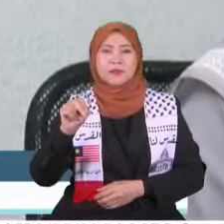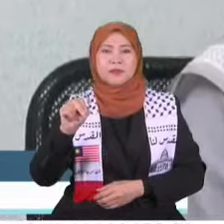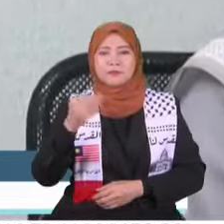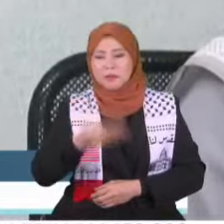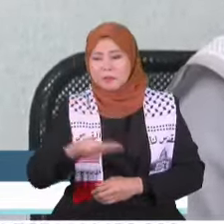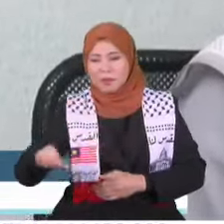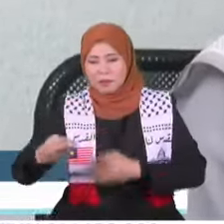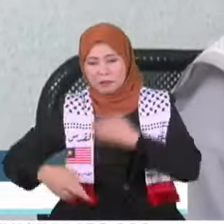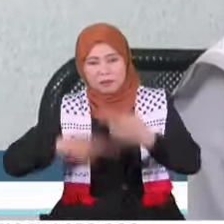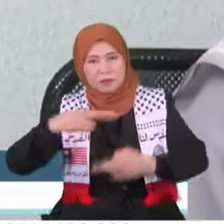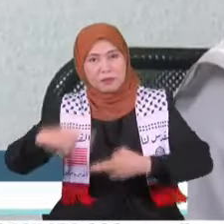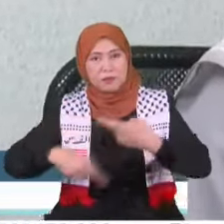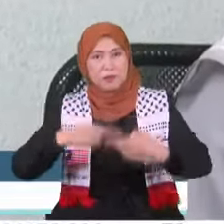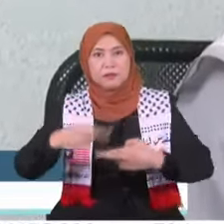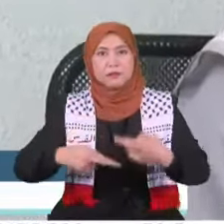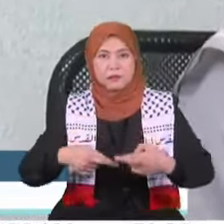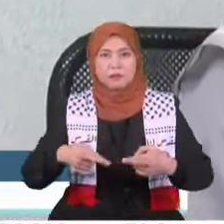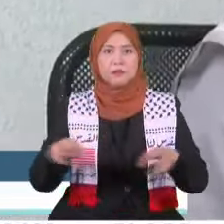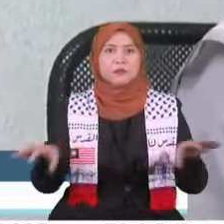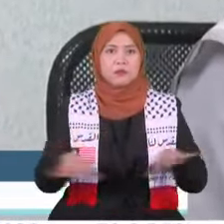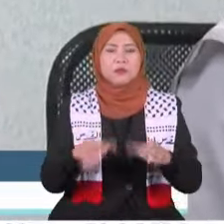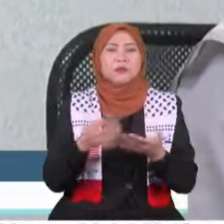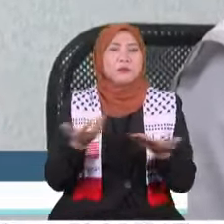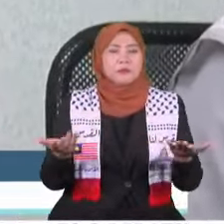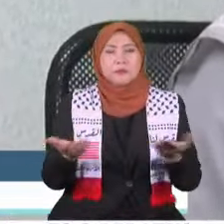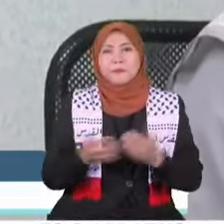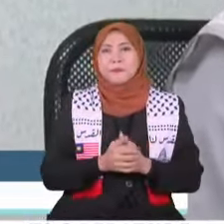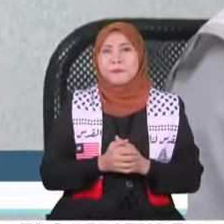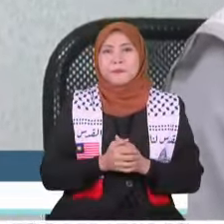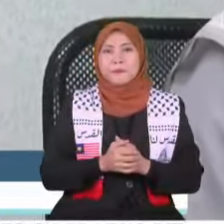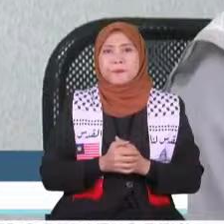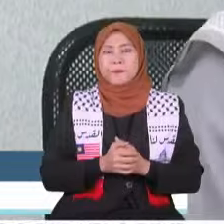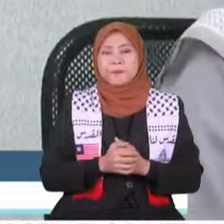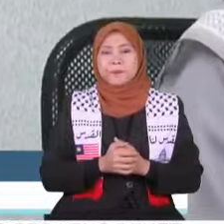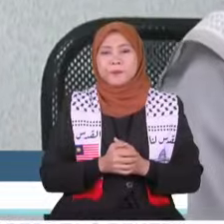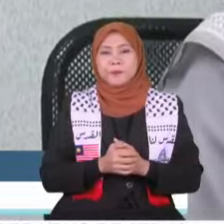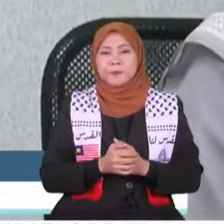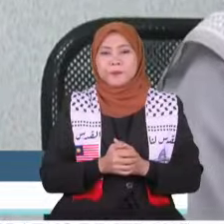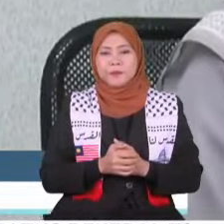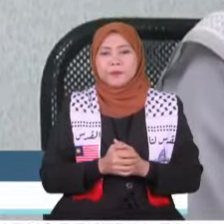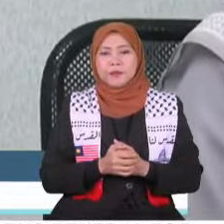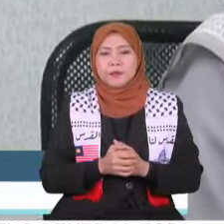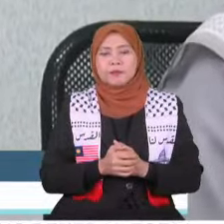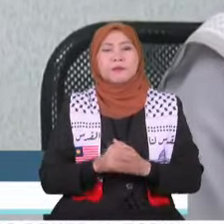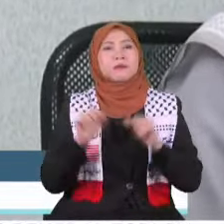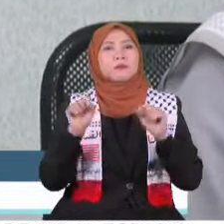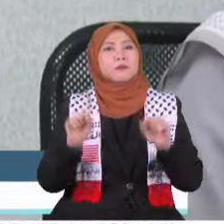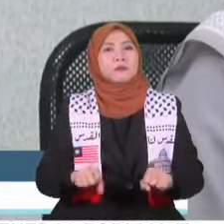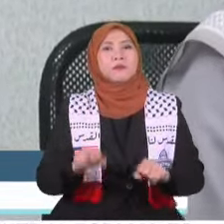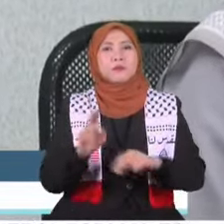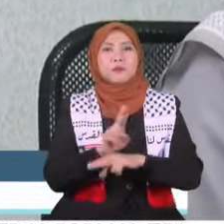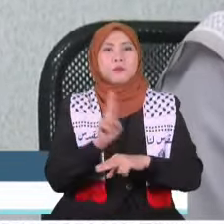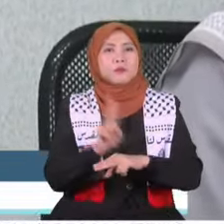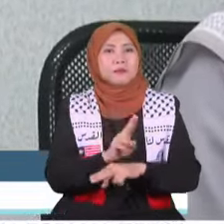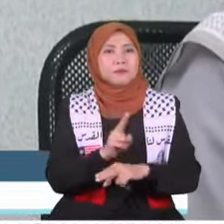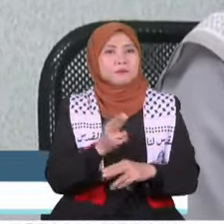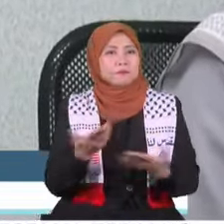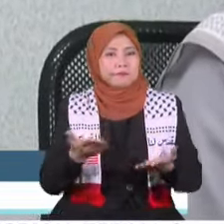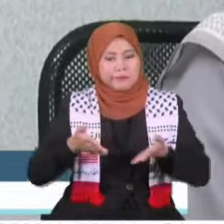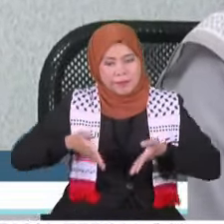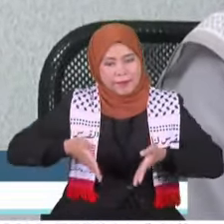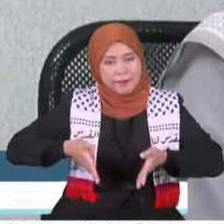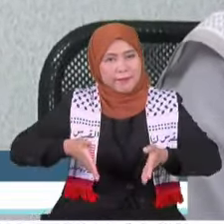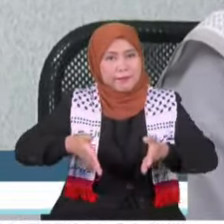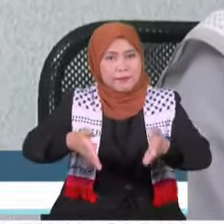Jadi inisiatif yang kami buat ini adalah untuk menghasilkan pengikat yang boleh kita gunakan sebagai bahan dalam jalan